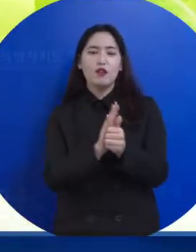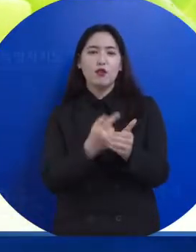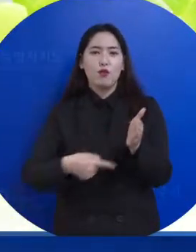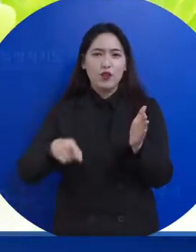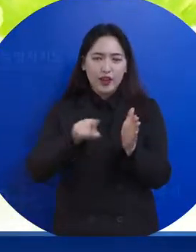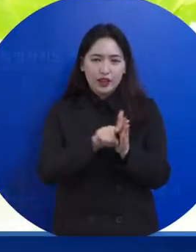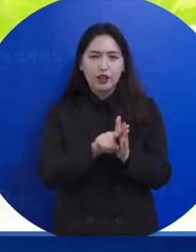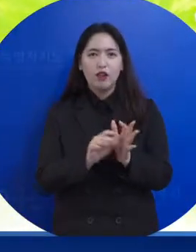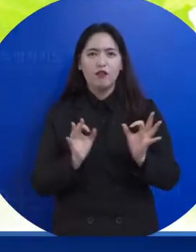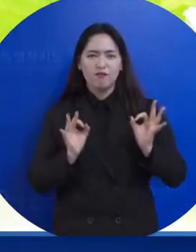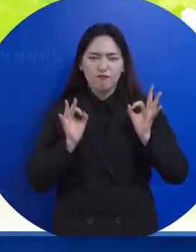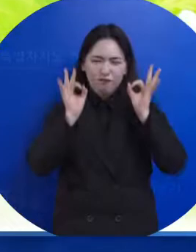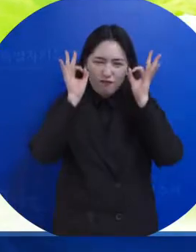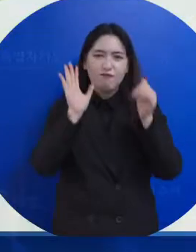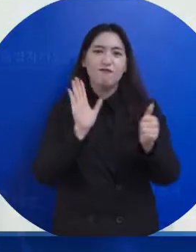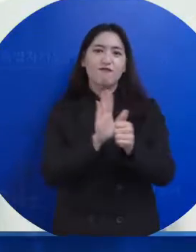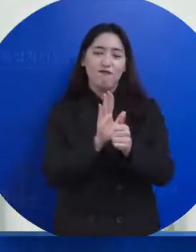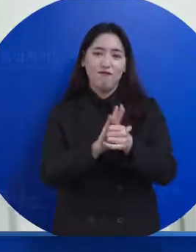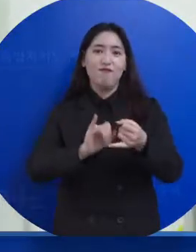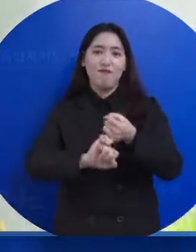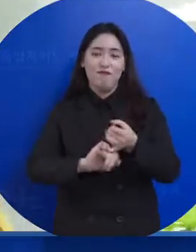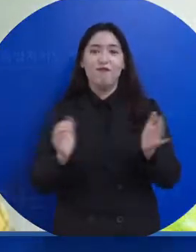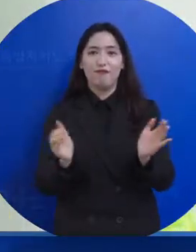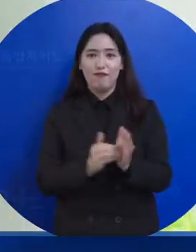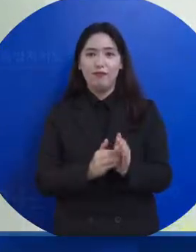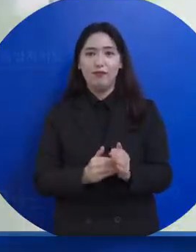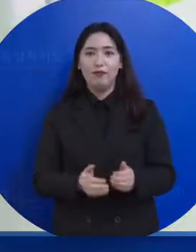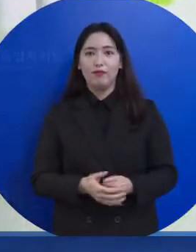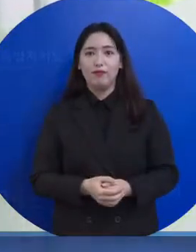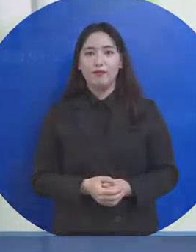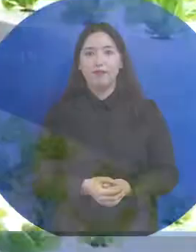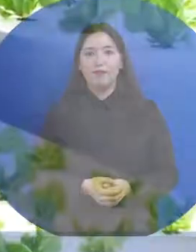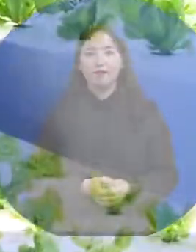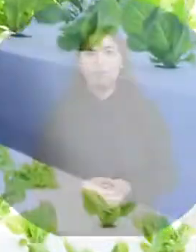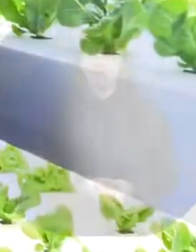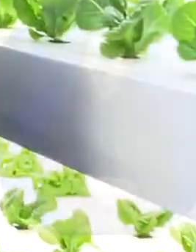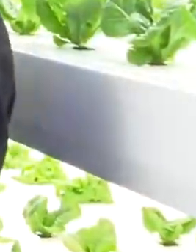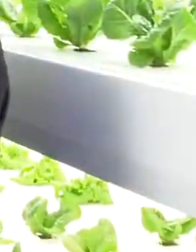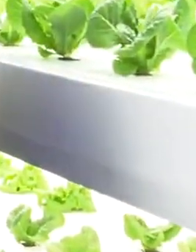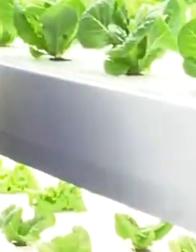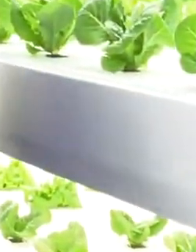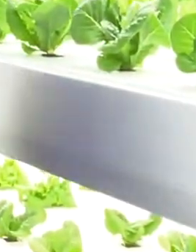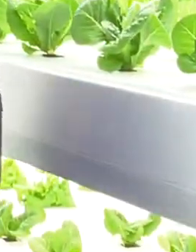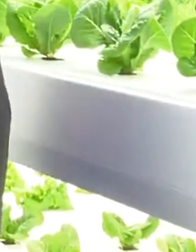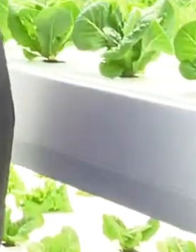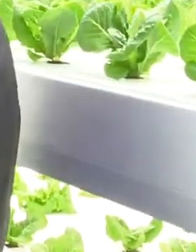기여할 수 있도록 최대한의 지원을 아끼지 않겠다고 밝혔습니다.